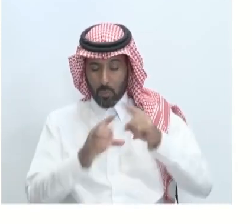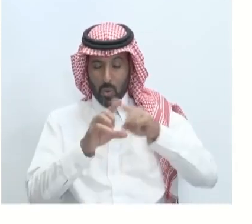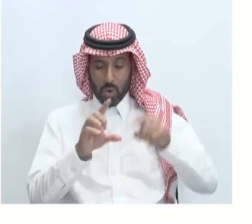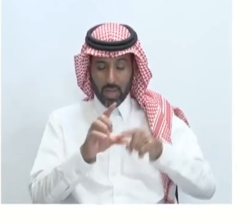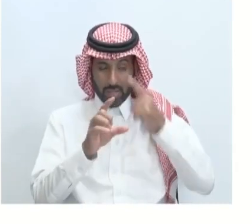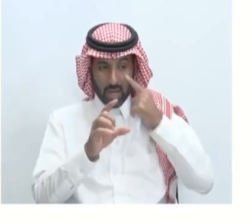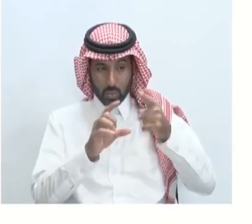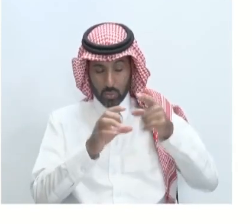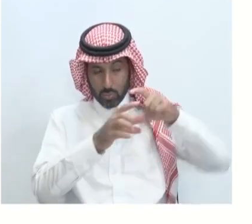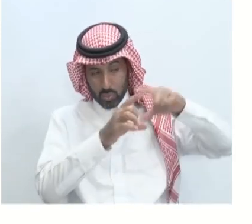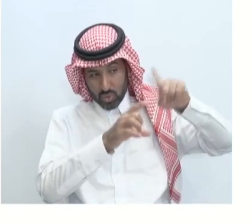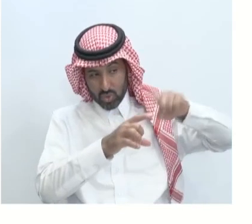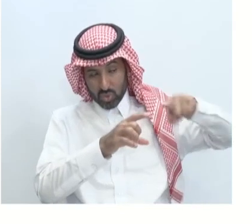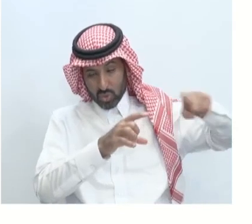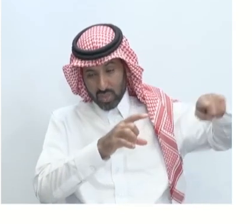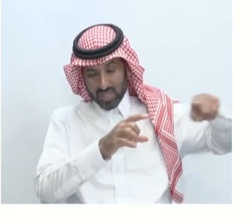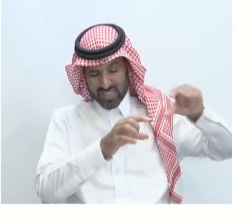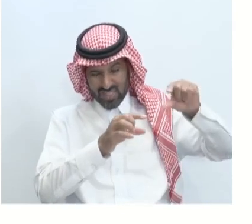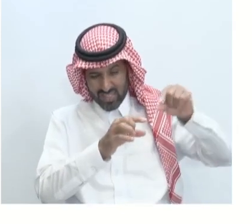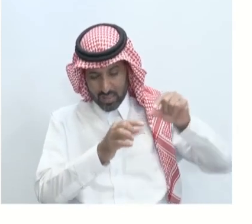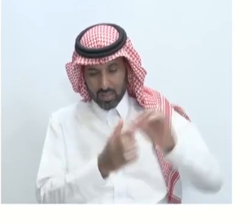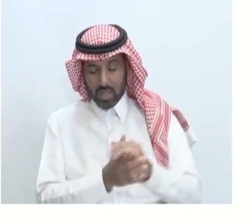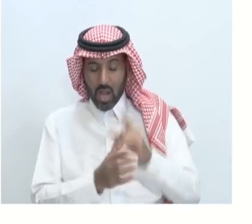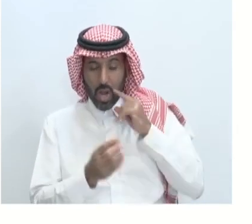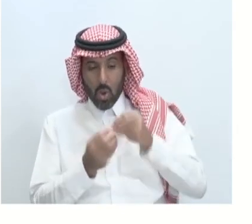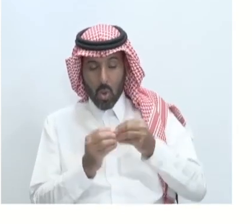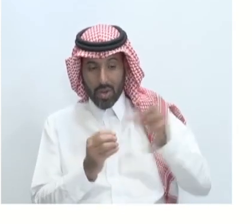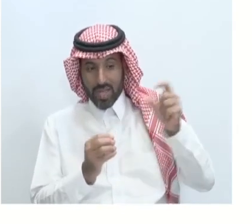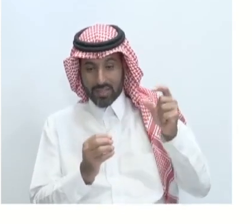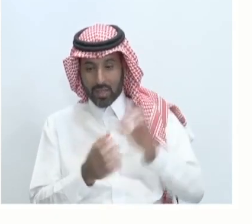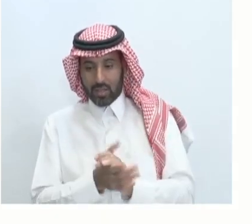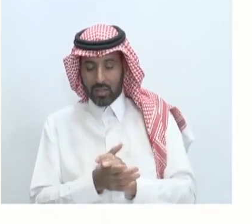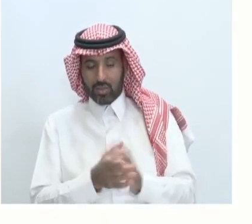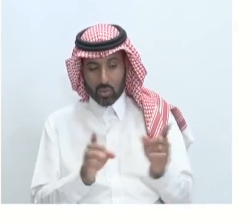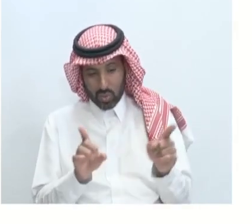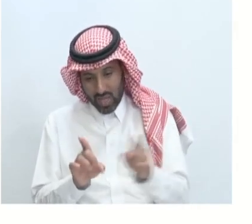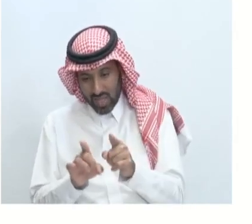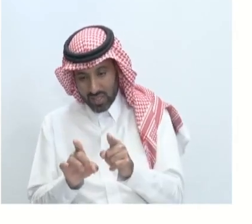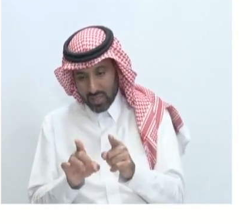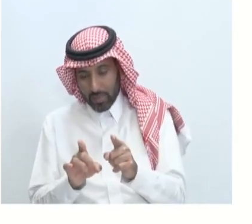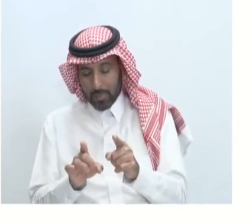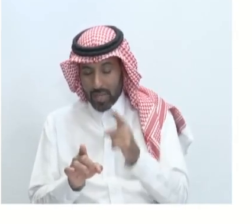الاطوال الموجيه القصيره الازرق تكون اقرب